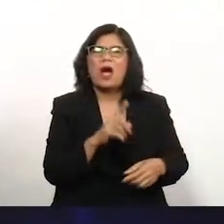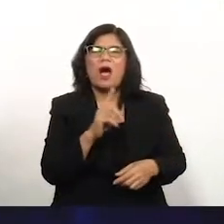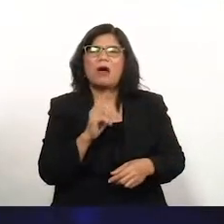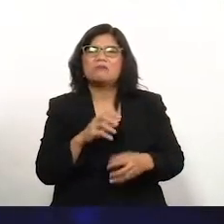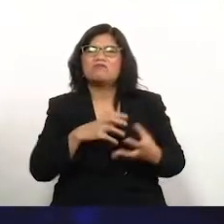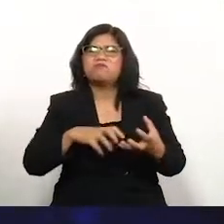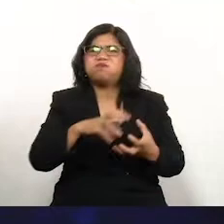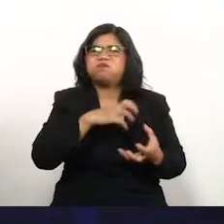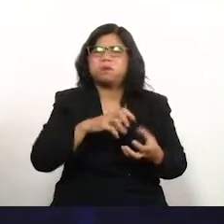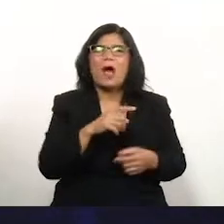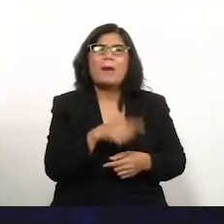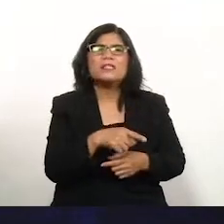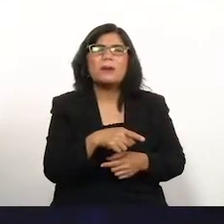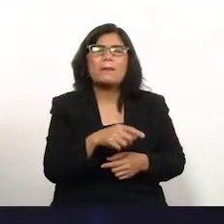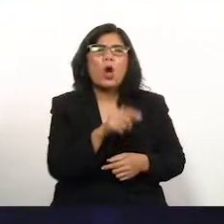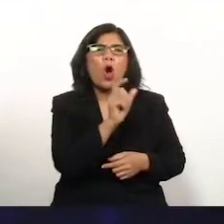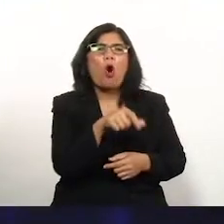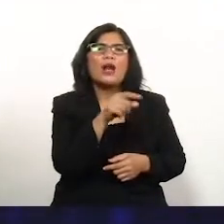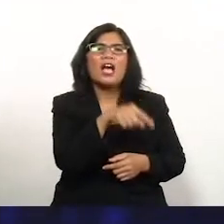karena persoalan dia insecure